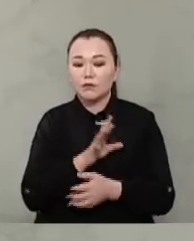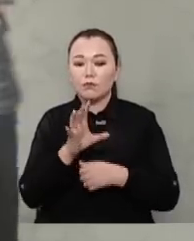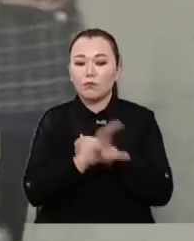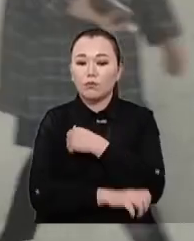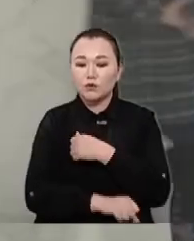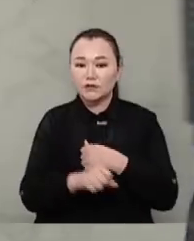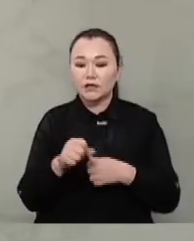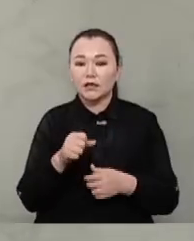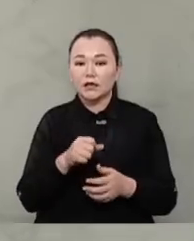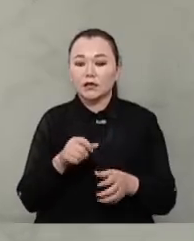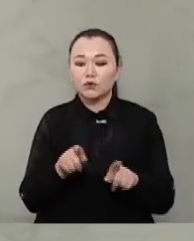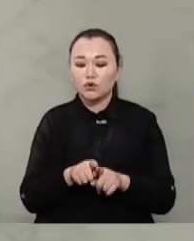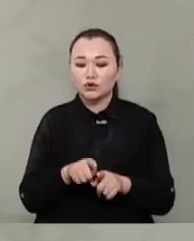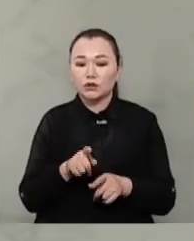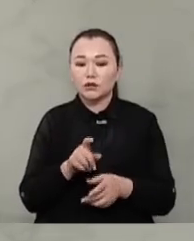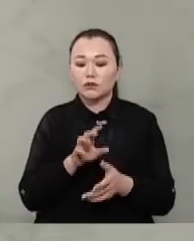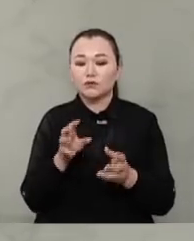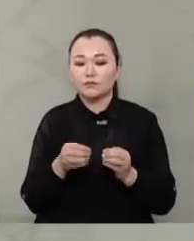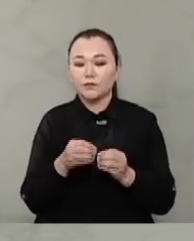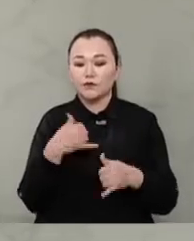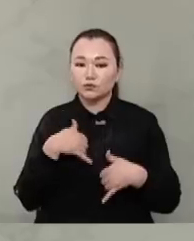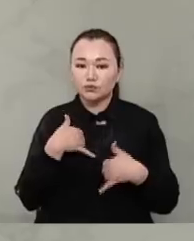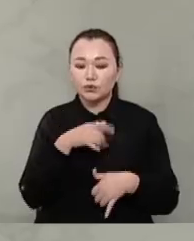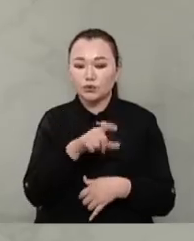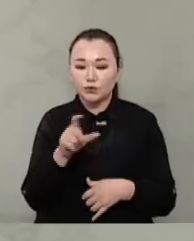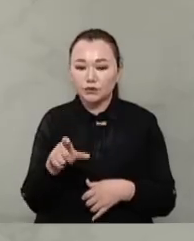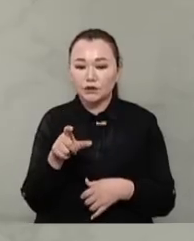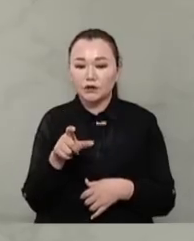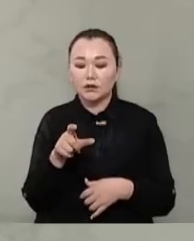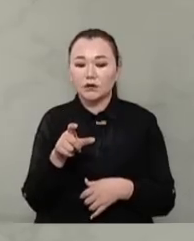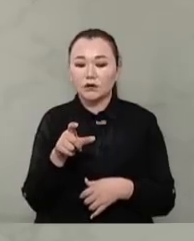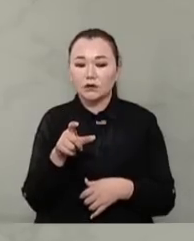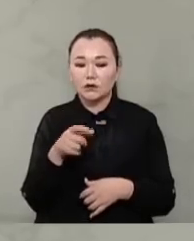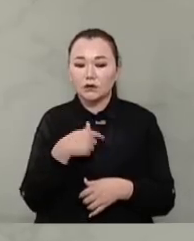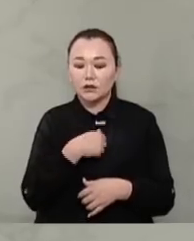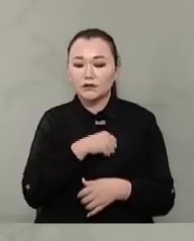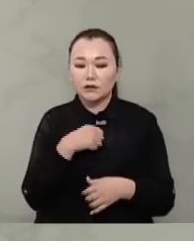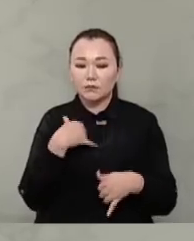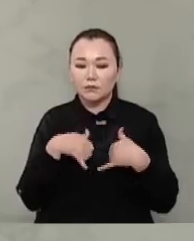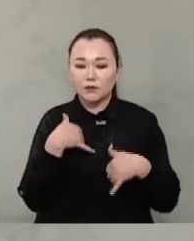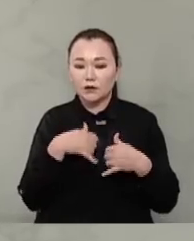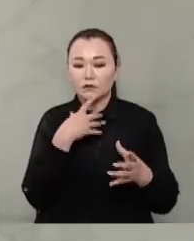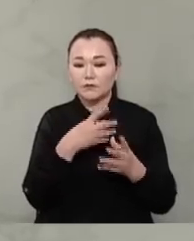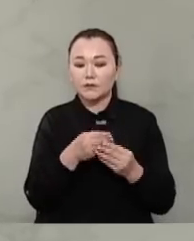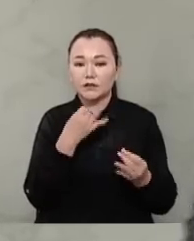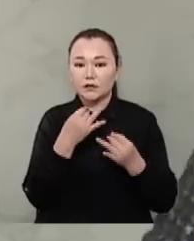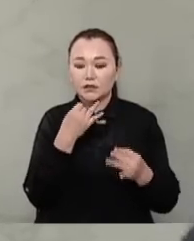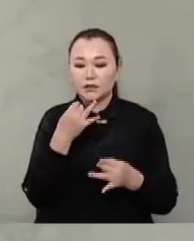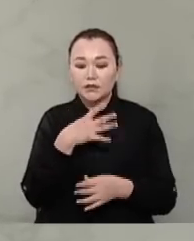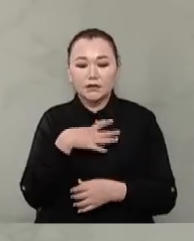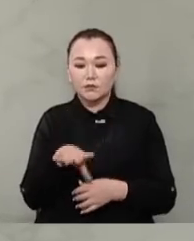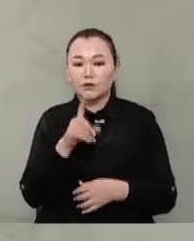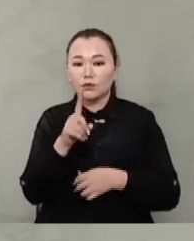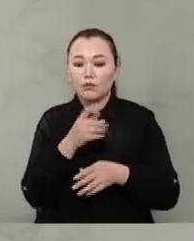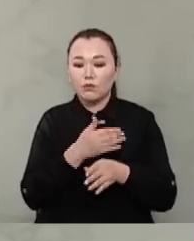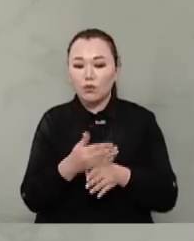де вообщем мұғалімдермен де мен өзім мұғалімдермен араласып сөйлескен емеспін, бірақ